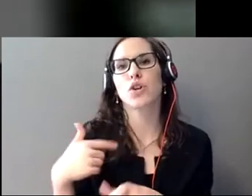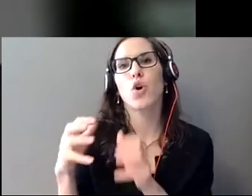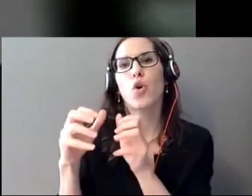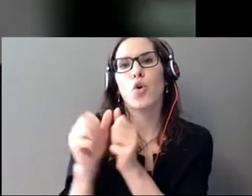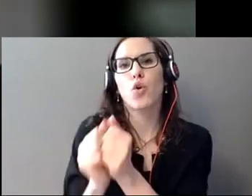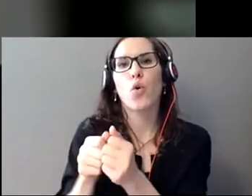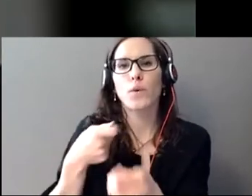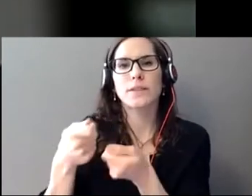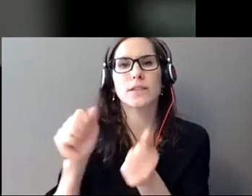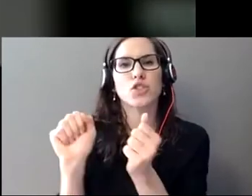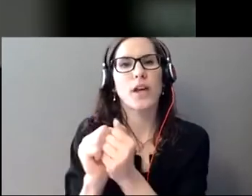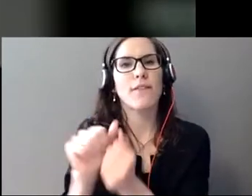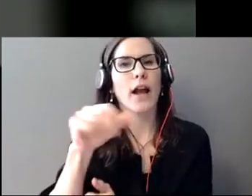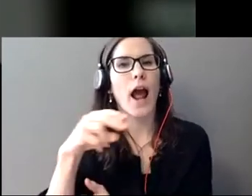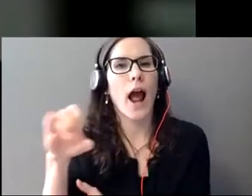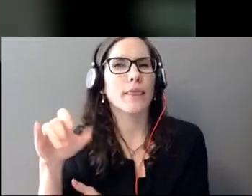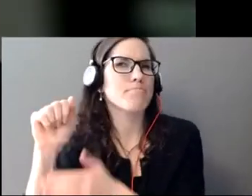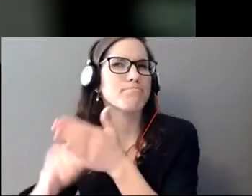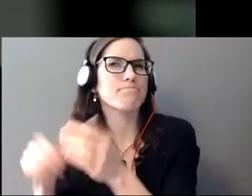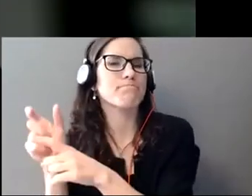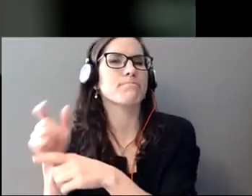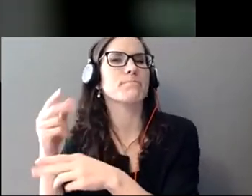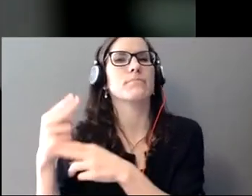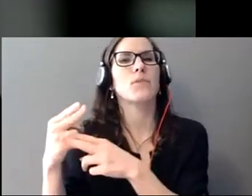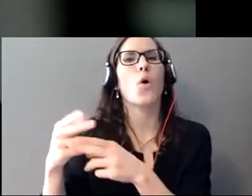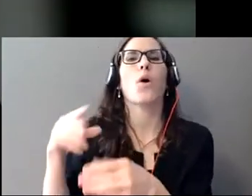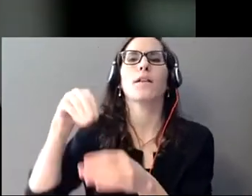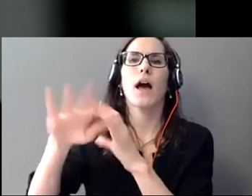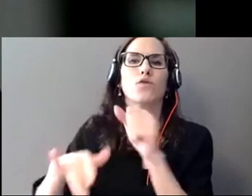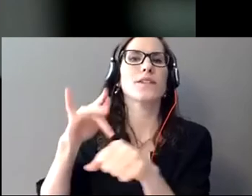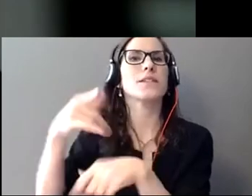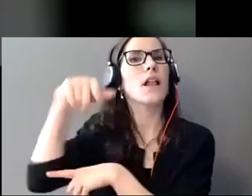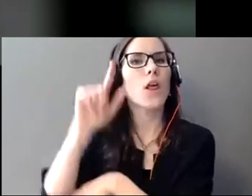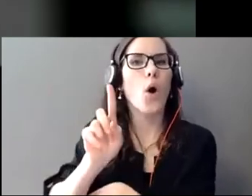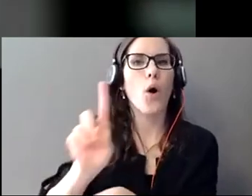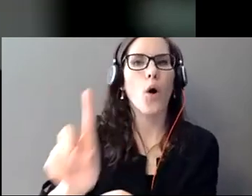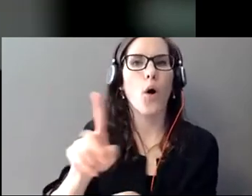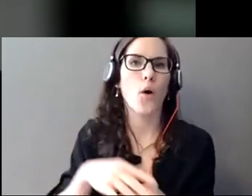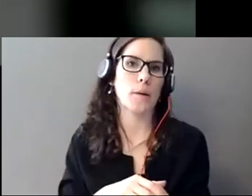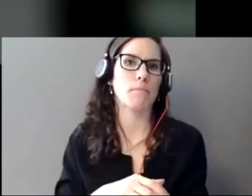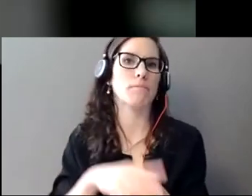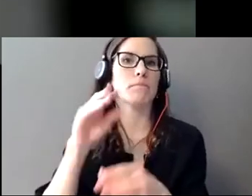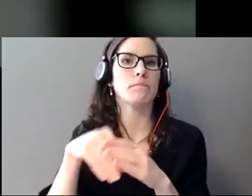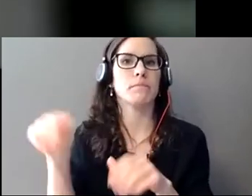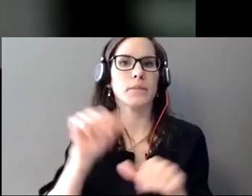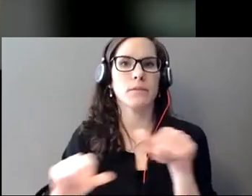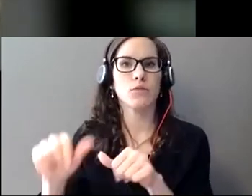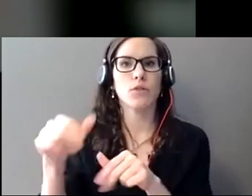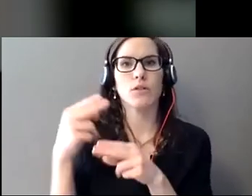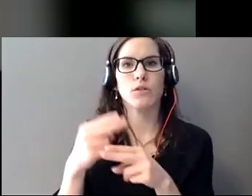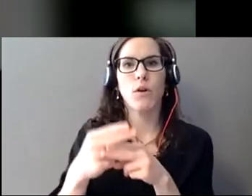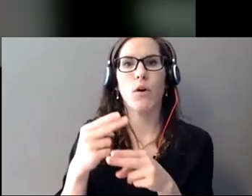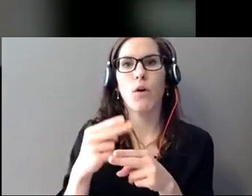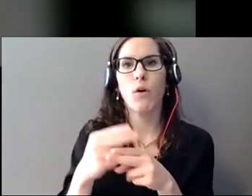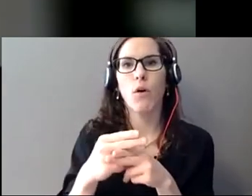à Lyon 1, à l'Université Lyon 1. Axe 2 du laboratoire qui s'intitule « Monde commun, diversité et